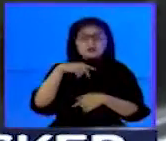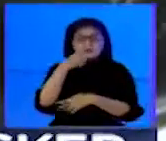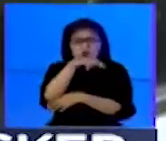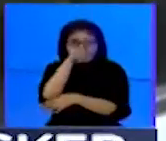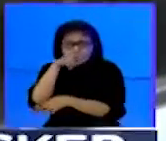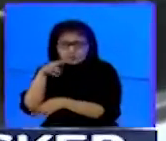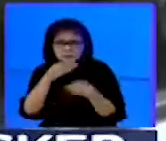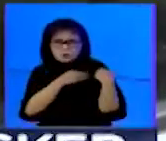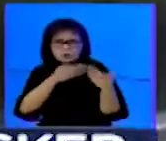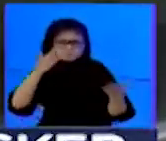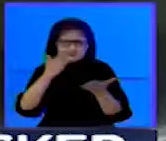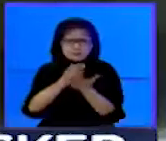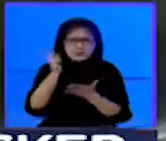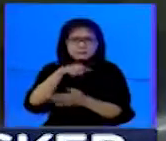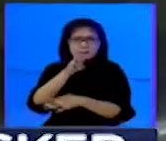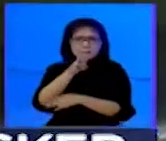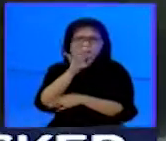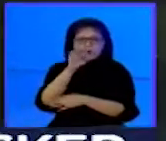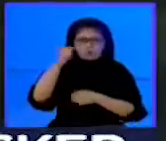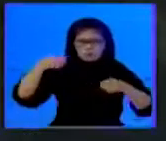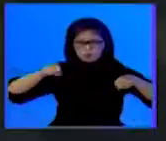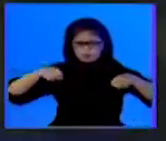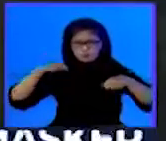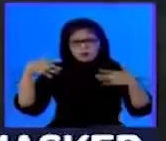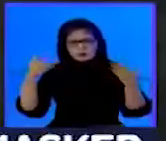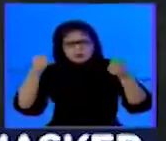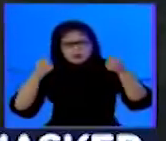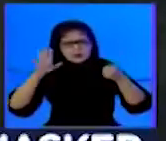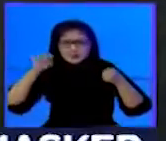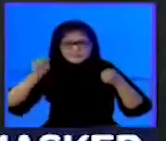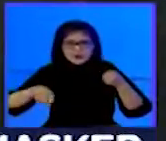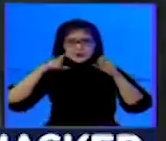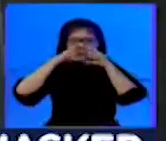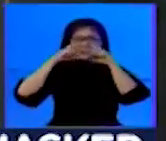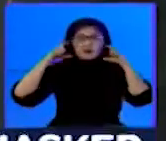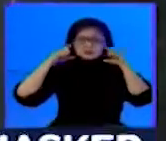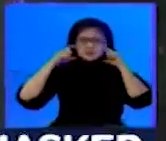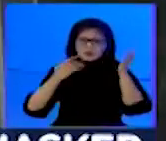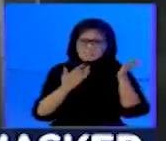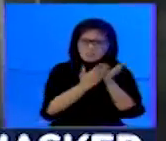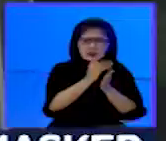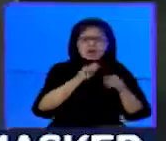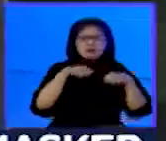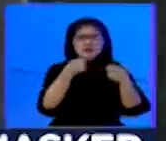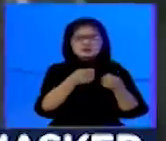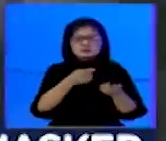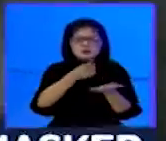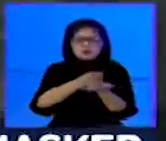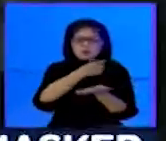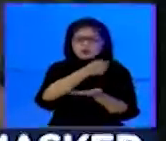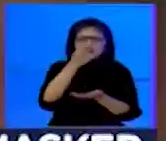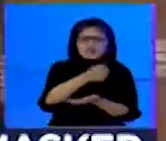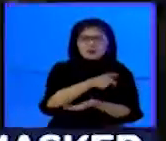petugas menindak lebih dari 30 pengendara motor dan mobil yang tidak menggunakan masker. Para pelanggar diberi sanksi denda maksimal sebesar